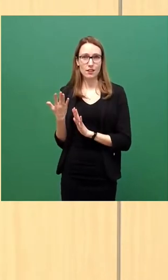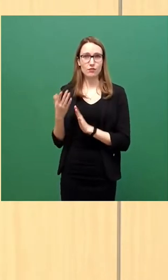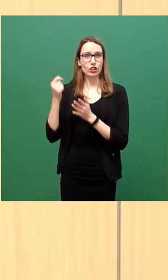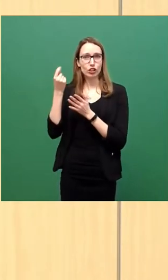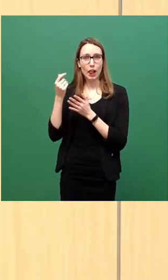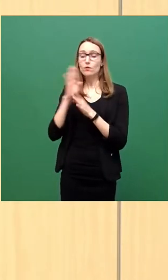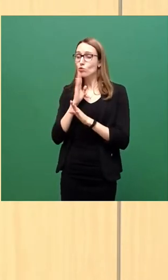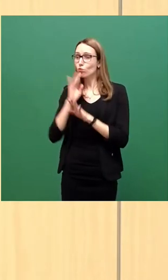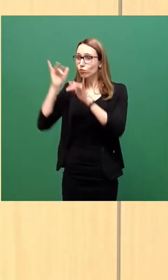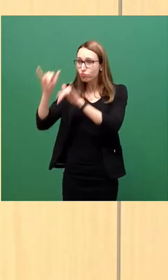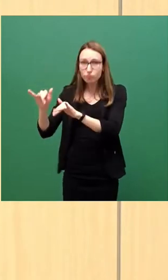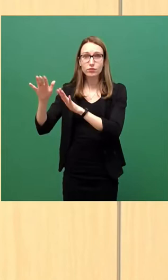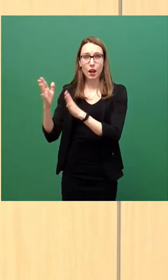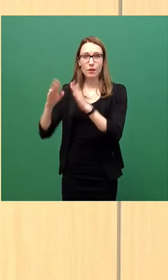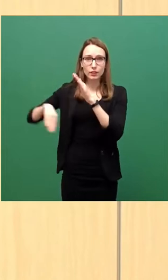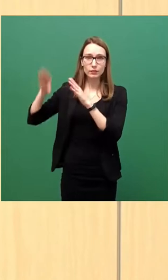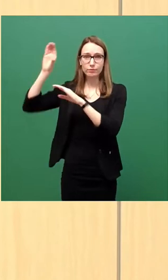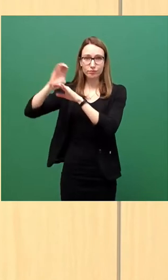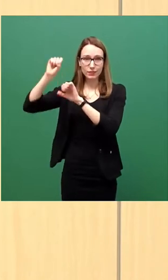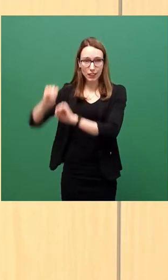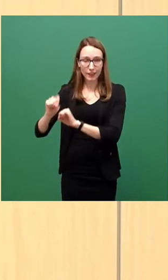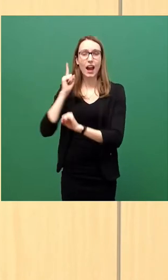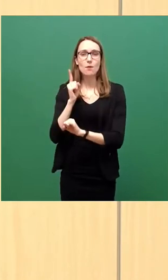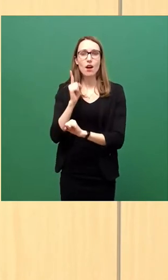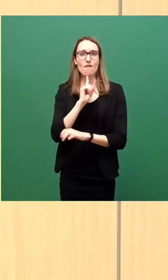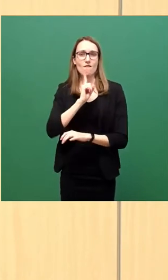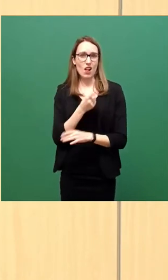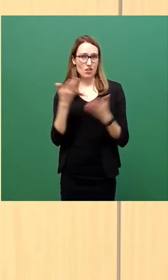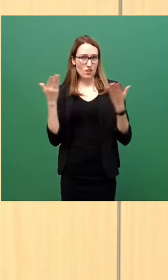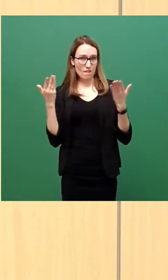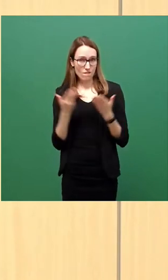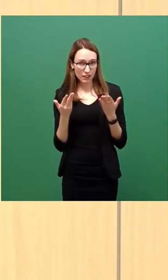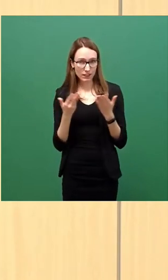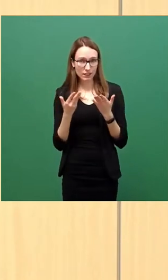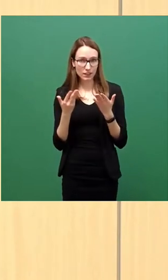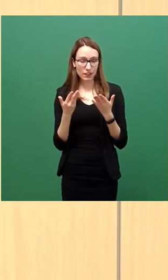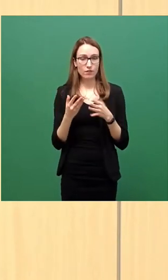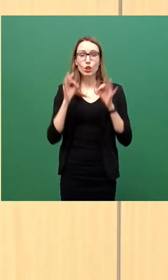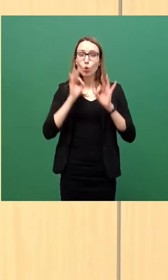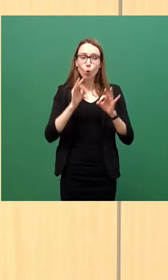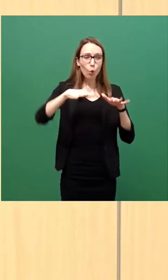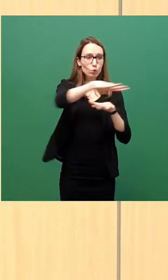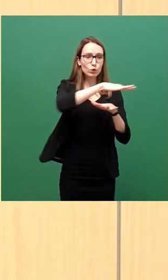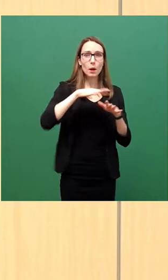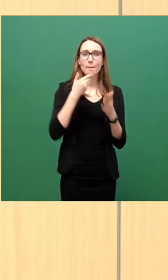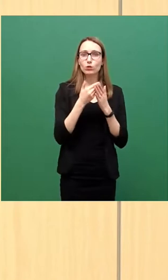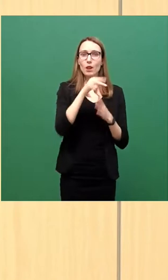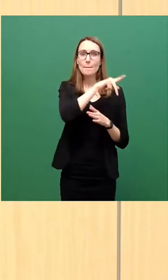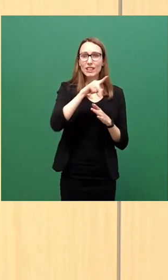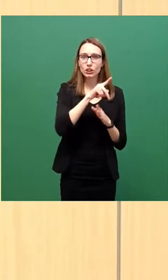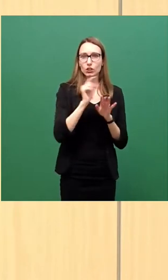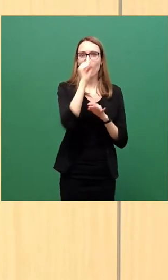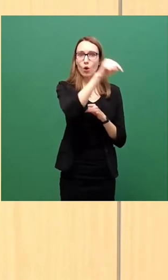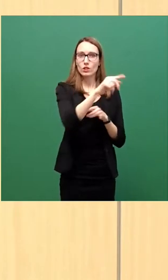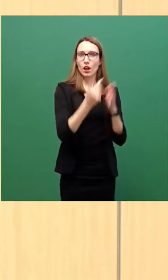zu dem Zeitpunkt dann. Aber was falsch ist, ist in den doch relativ gut versorgten Gebieten, wie gerade Pieschen und der äußeren Neustadt, ein